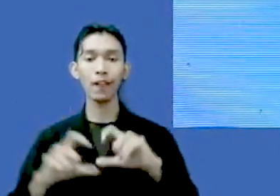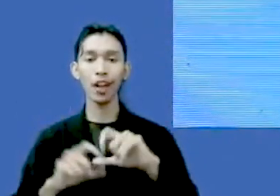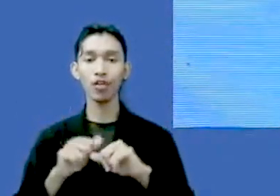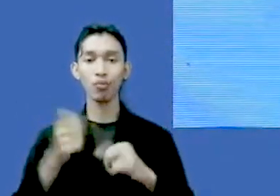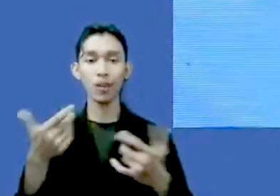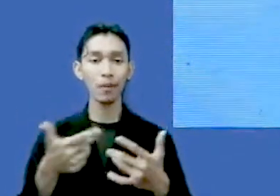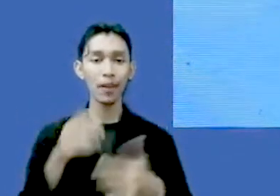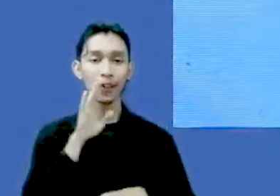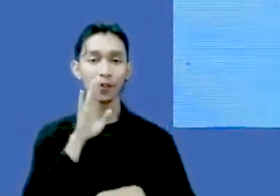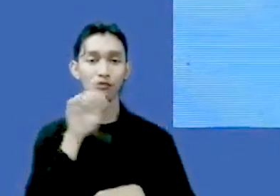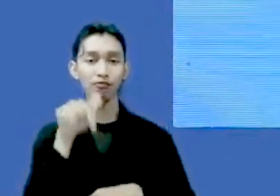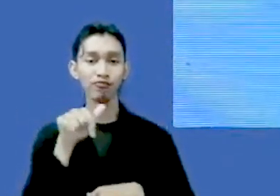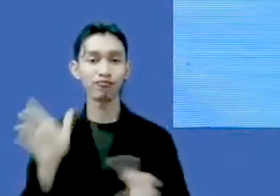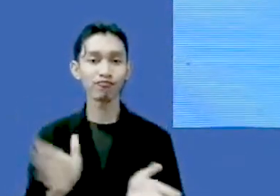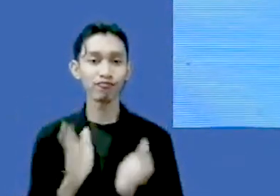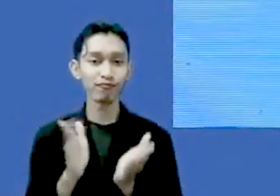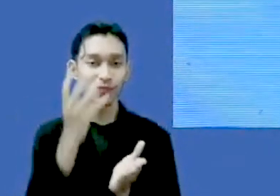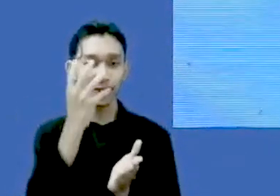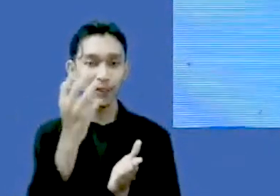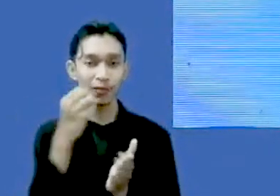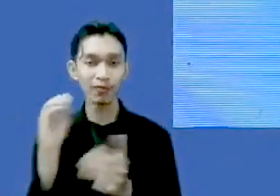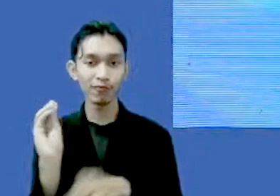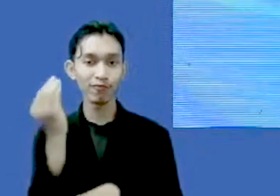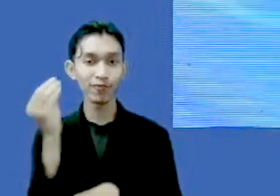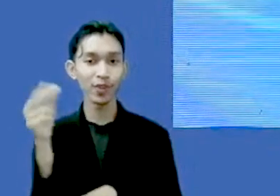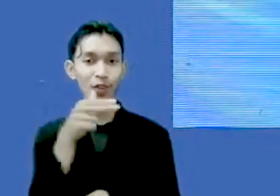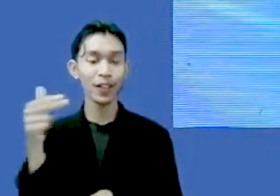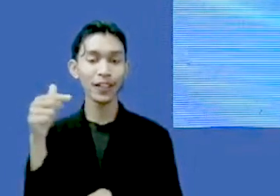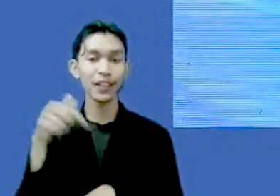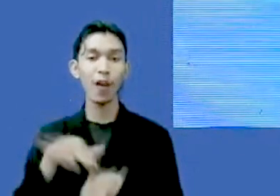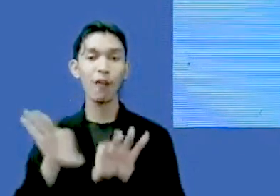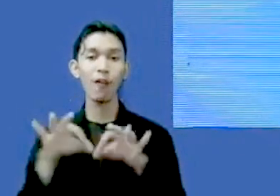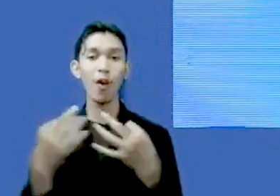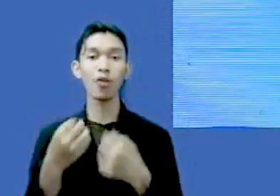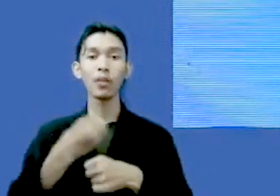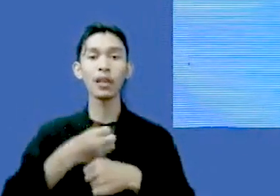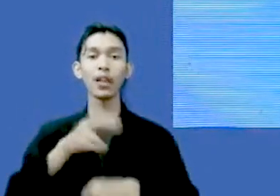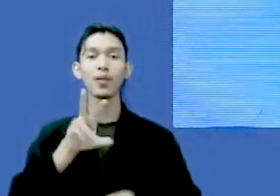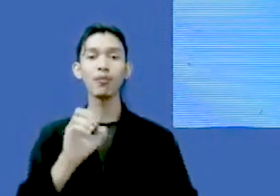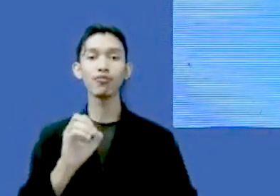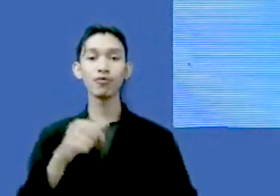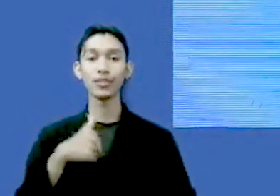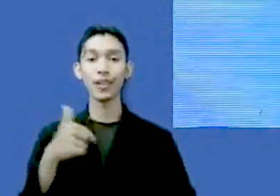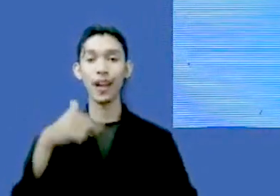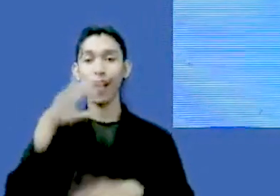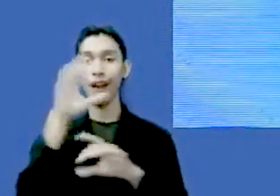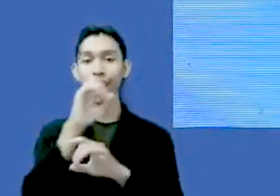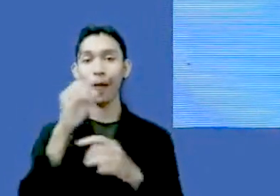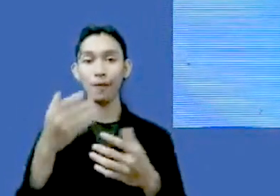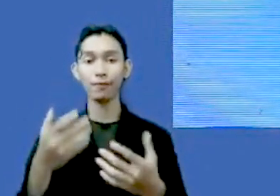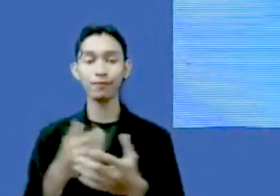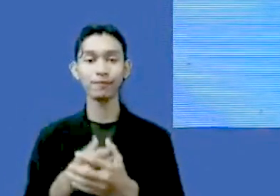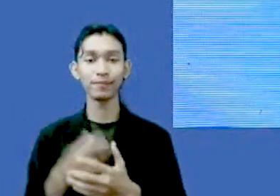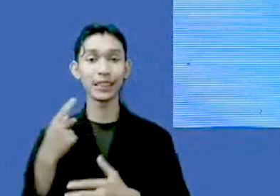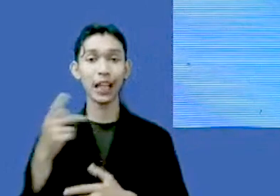kita dorong secara serius di kepemimpinan Indonesia di forum g-20 Saya sangat berharap kita semua